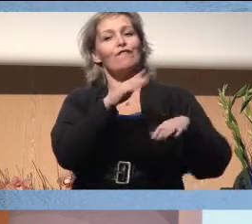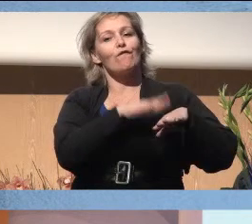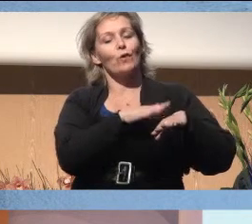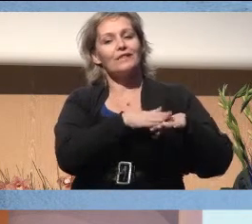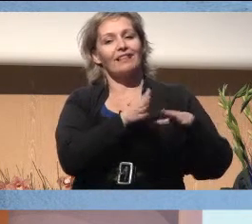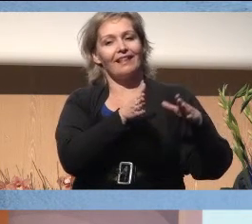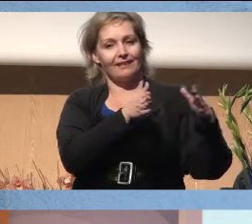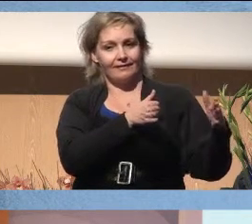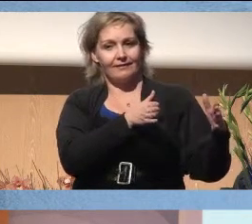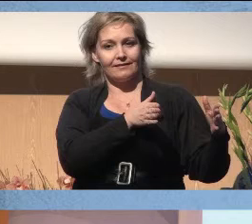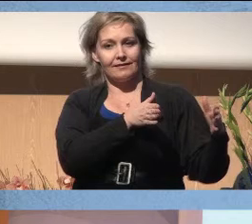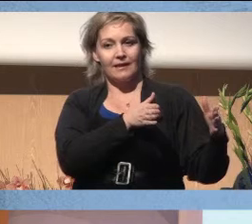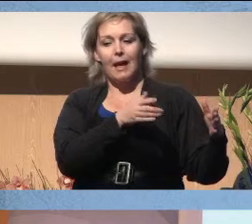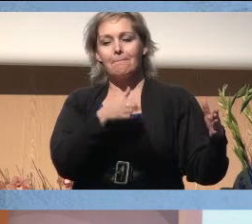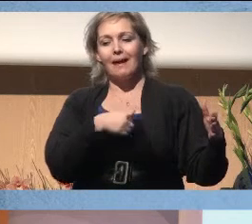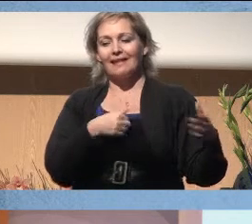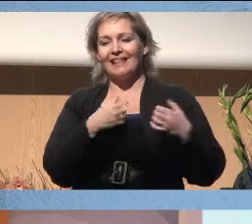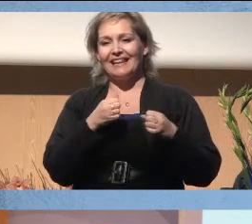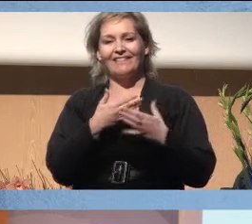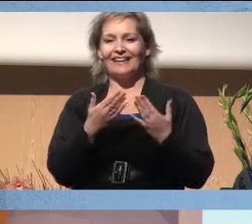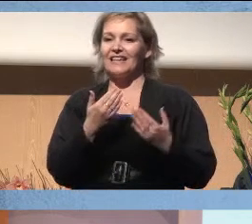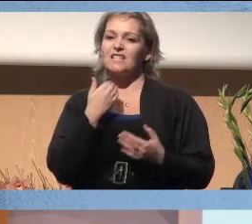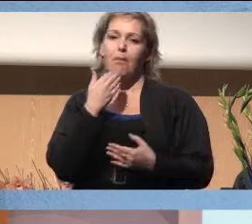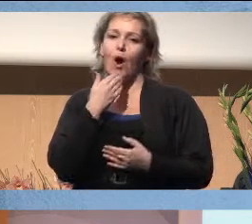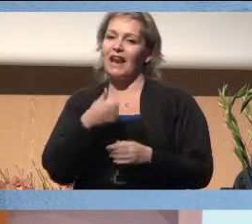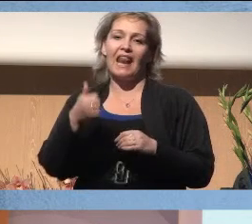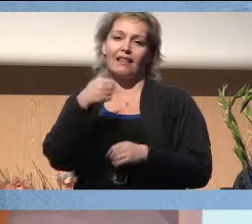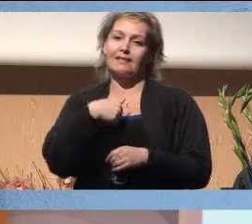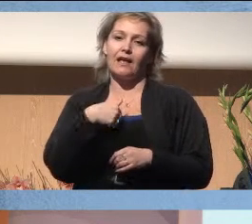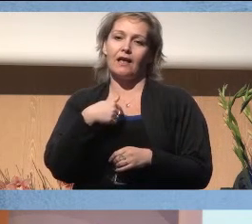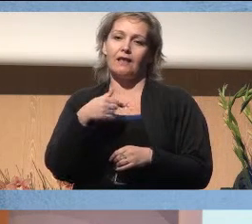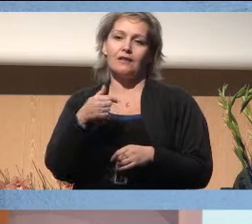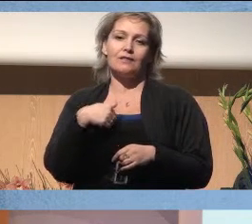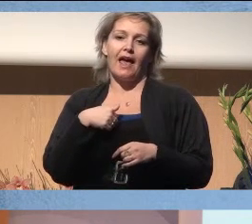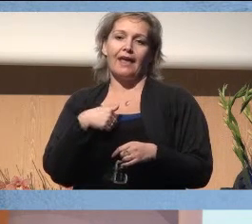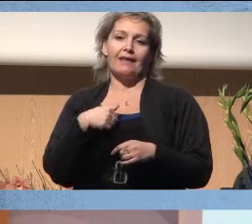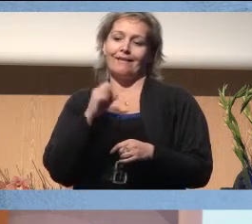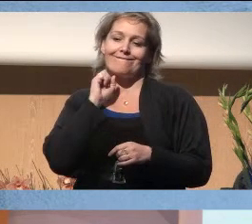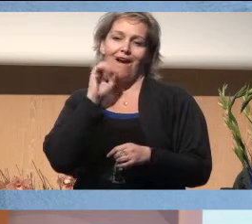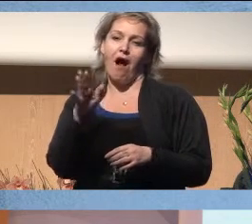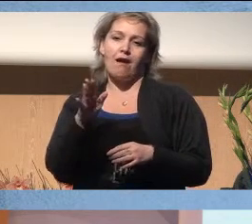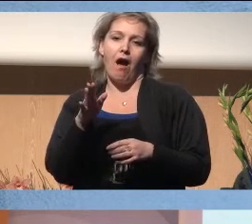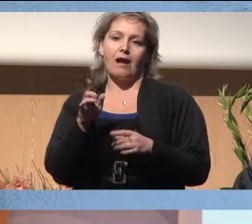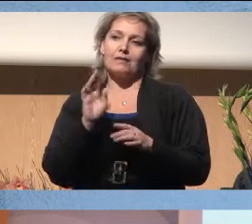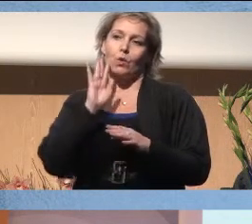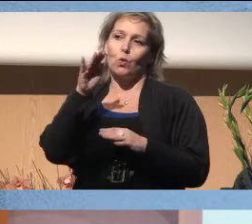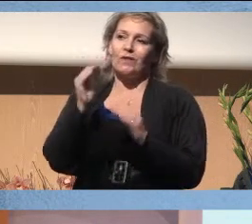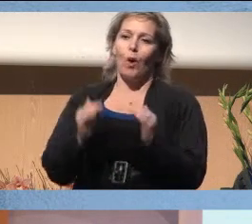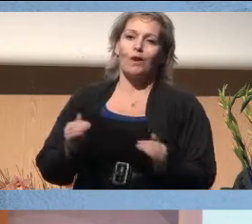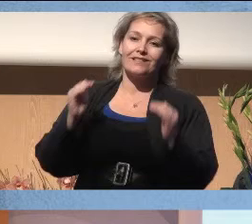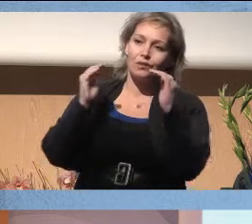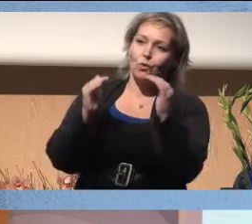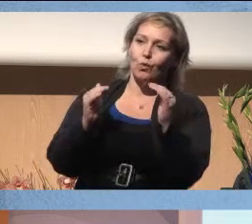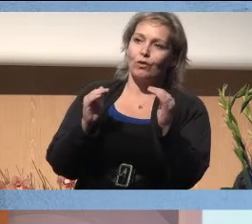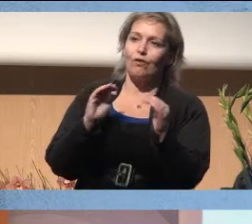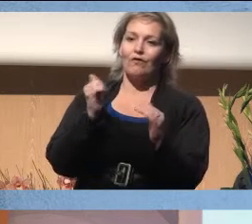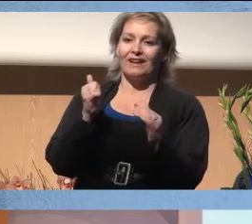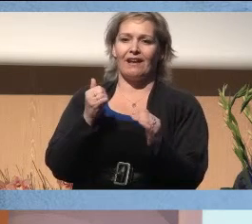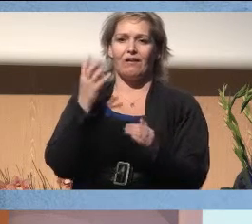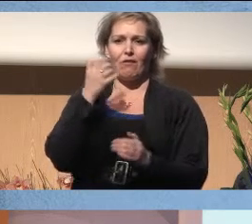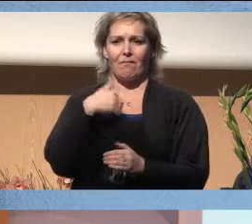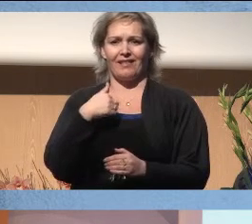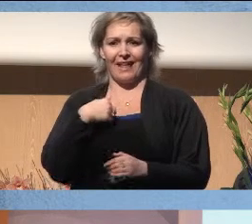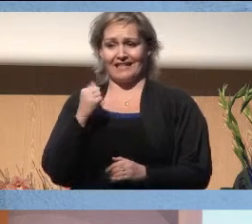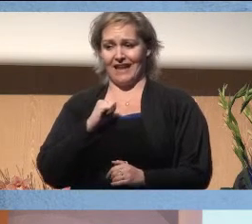forutsetning. Men jeg driver ikke spareledelse, så jeg kommuniserer ikke hver dag ut i organisasjonen. For det forundret meg